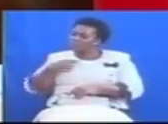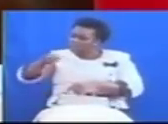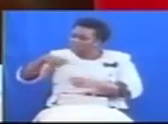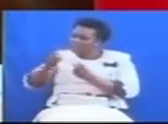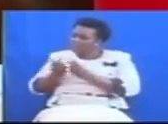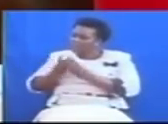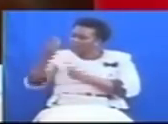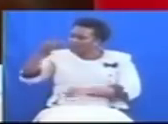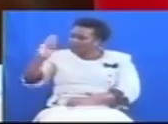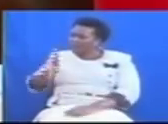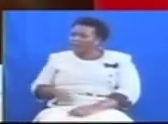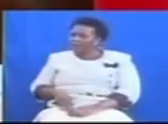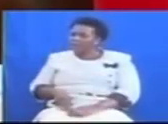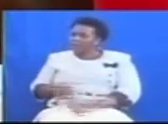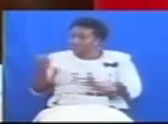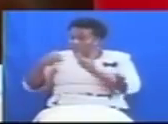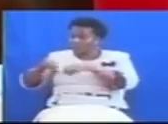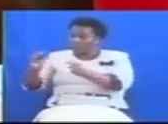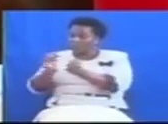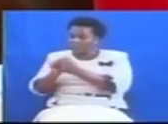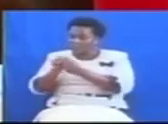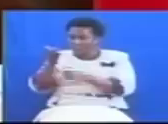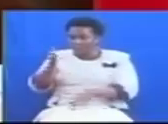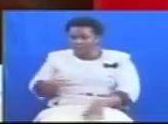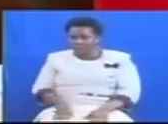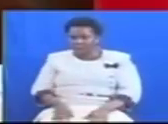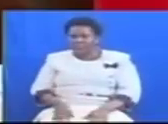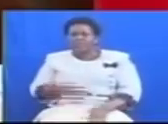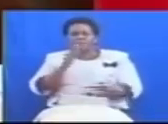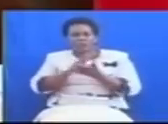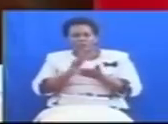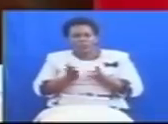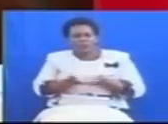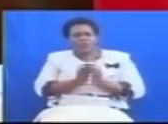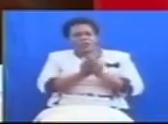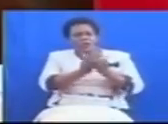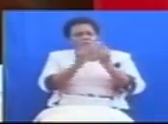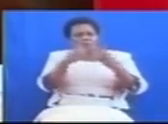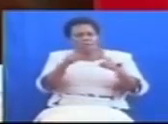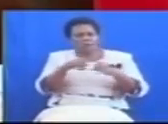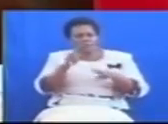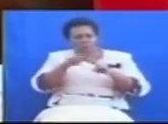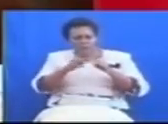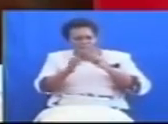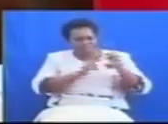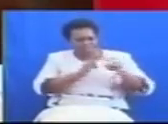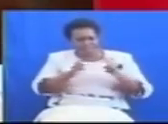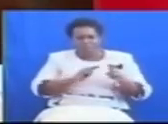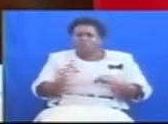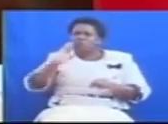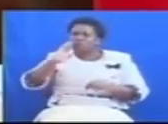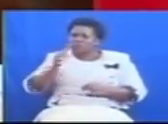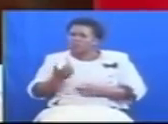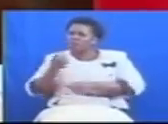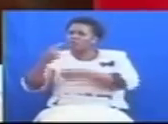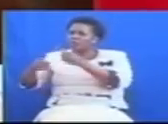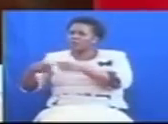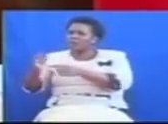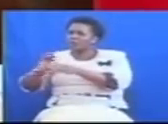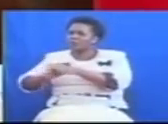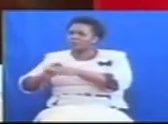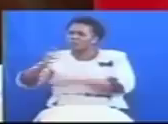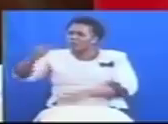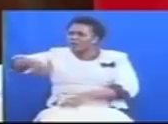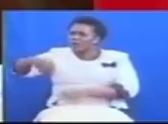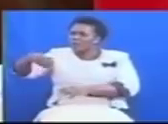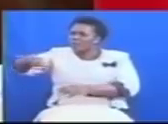tunalifanyia kazi, na ni kweli kabisa tumeongea na wadau wote, hakuna sababu yoyote ya kuendelea kutumia plastiki hapa nchini.